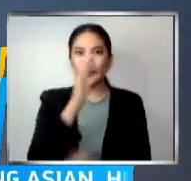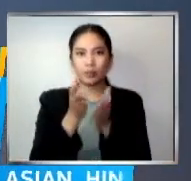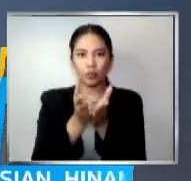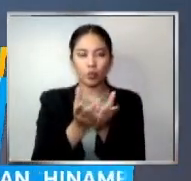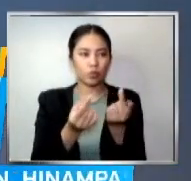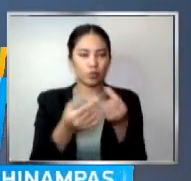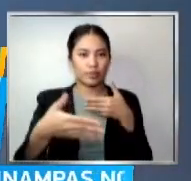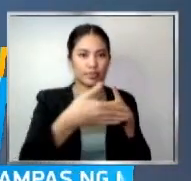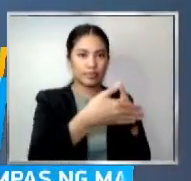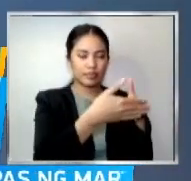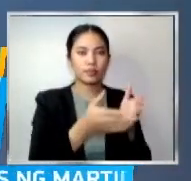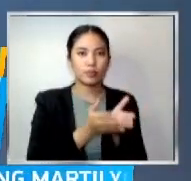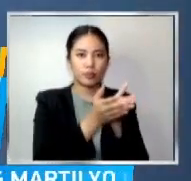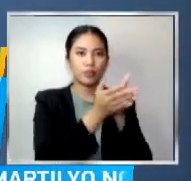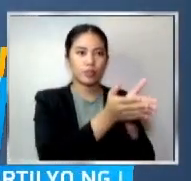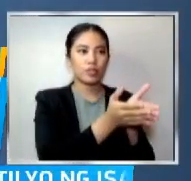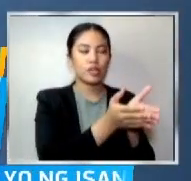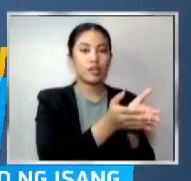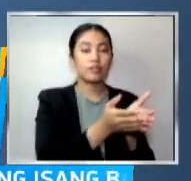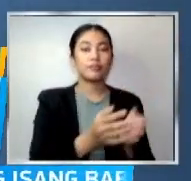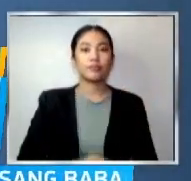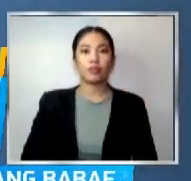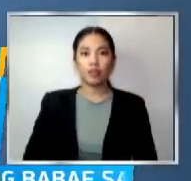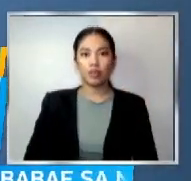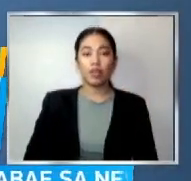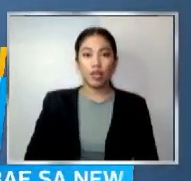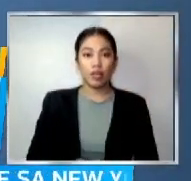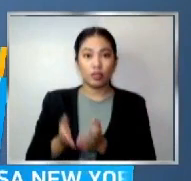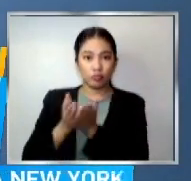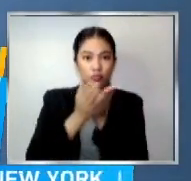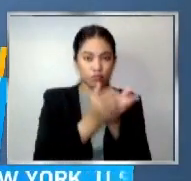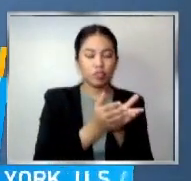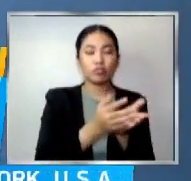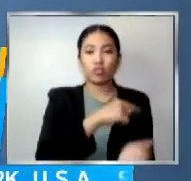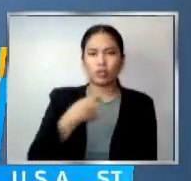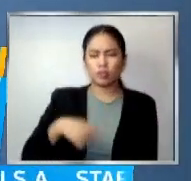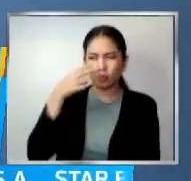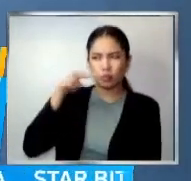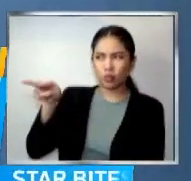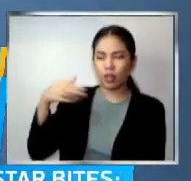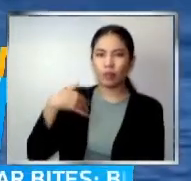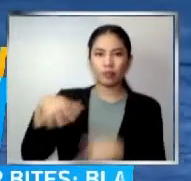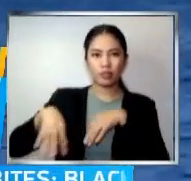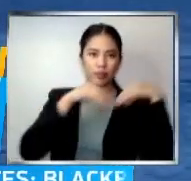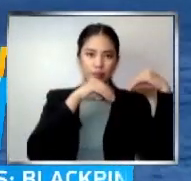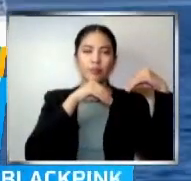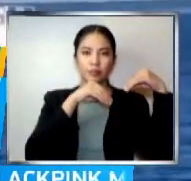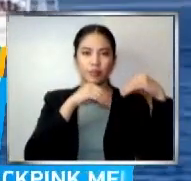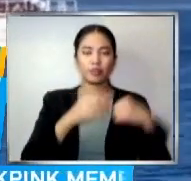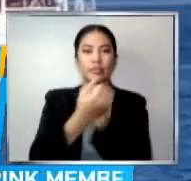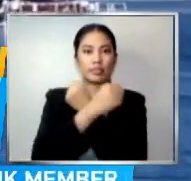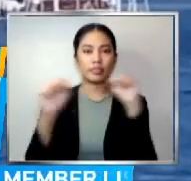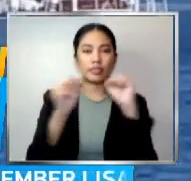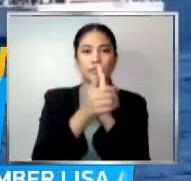na raw na mga ito ang kanilang mga angkla at agad umalis sa Sabina Shoal. Ayon sa security expert na si Professor Romel